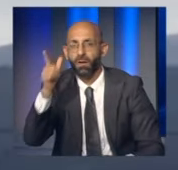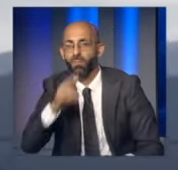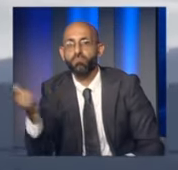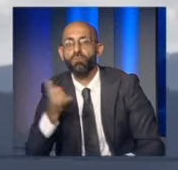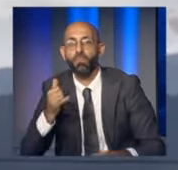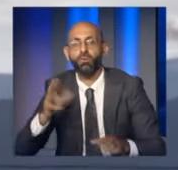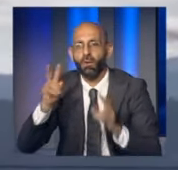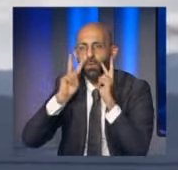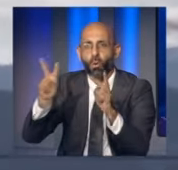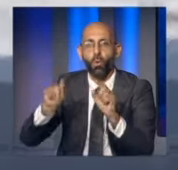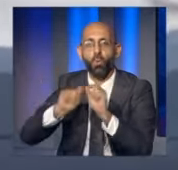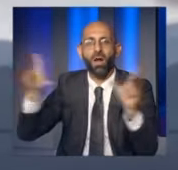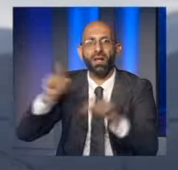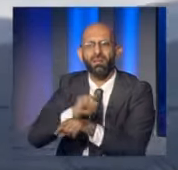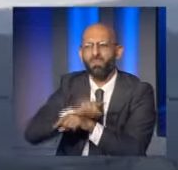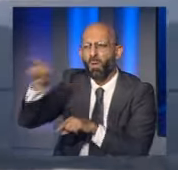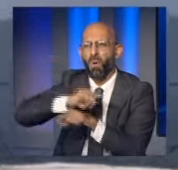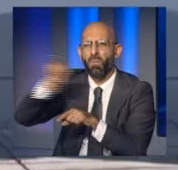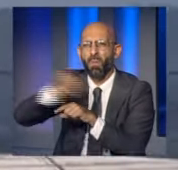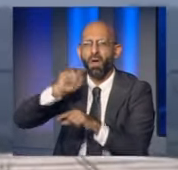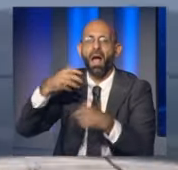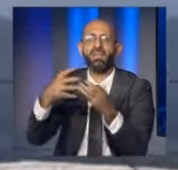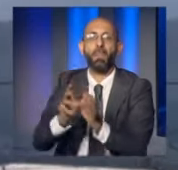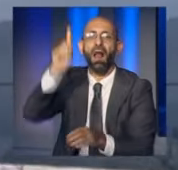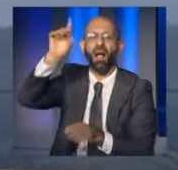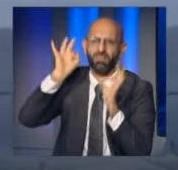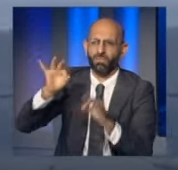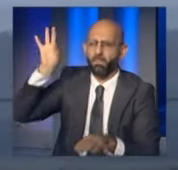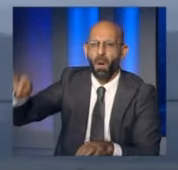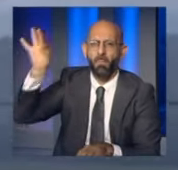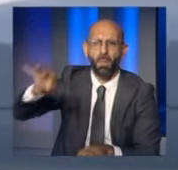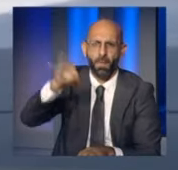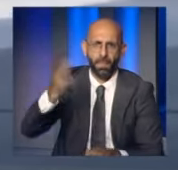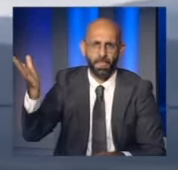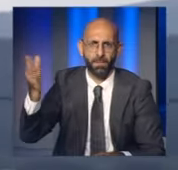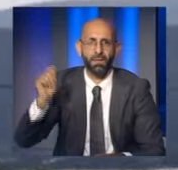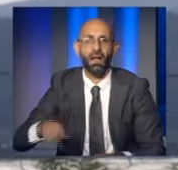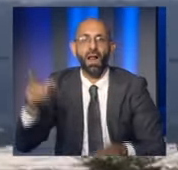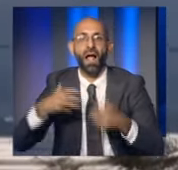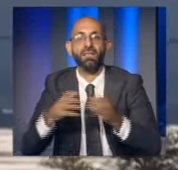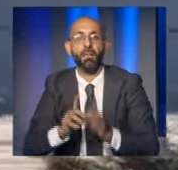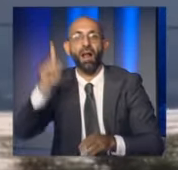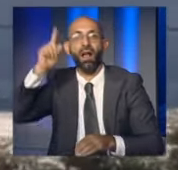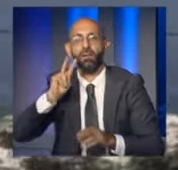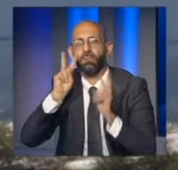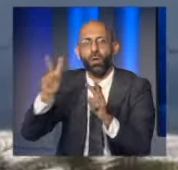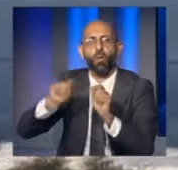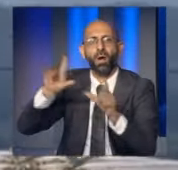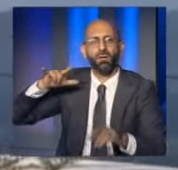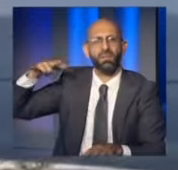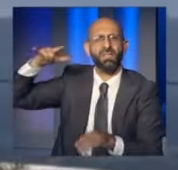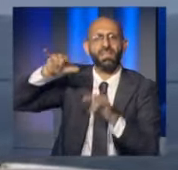إلى تدميرها، كما استهدفت التجهيزات التجسسية في موقع الملكي بالأسلحة المناسبة. حزب الله أغار